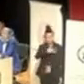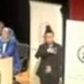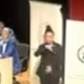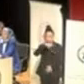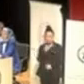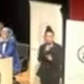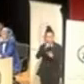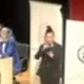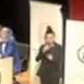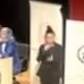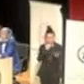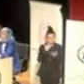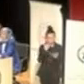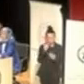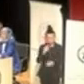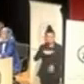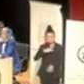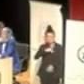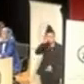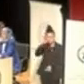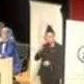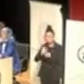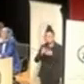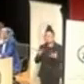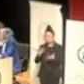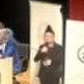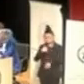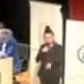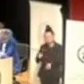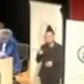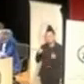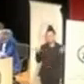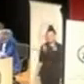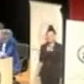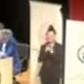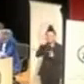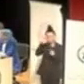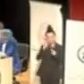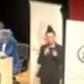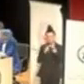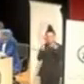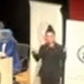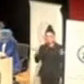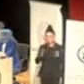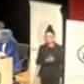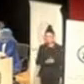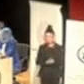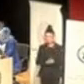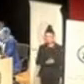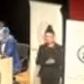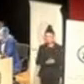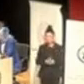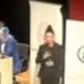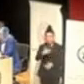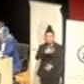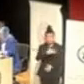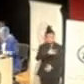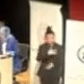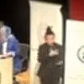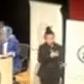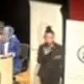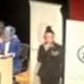isteyenler nasıl bize başvuruyorlar? Kısaca ondan size biraz bilgi vereyim. Gönüllü okuyucu